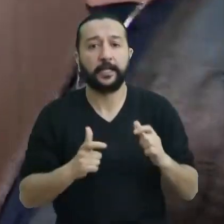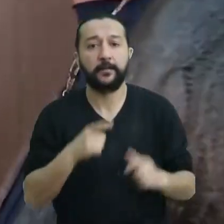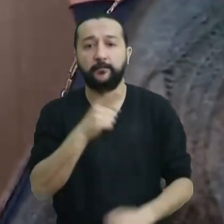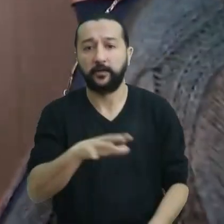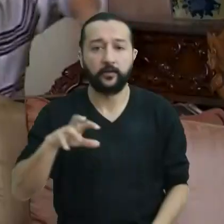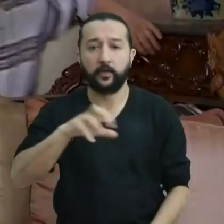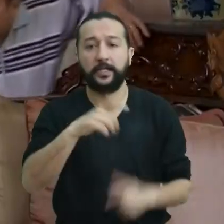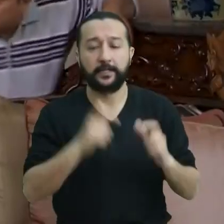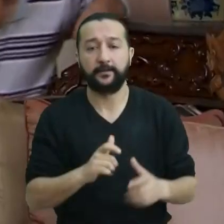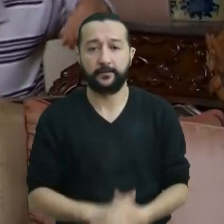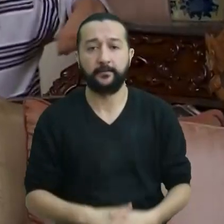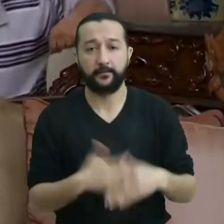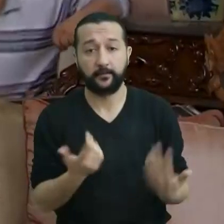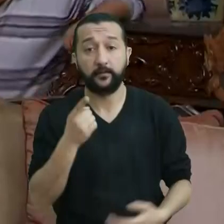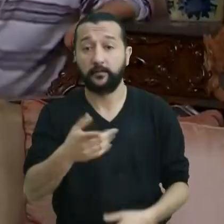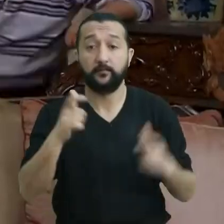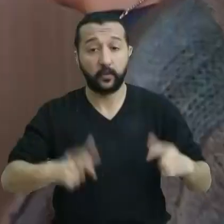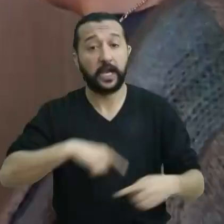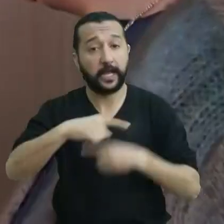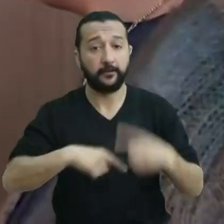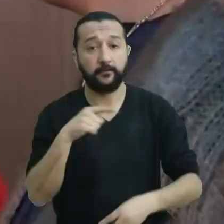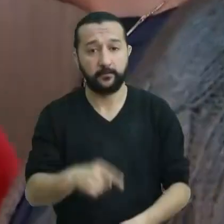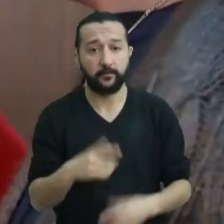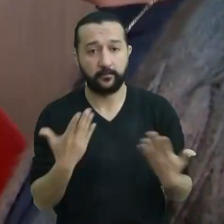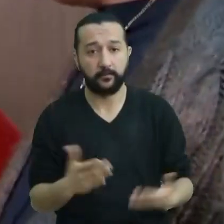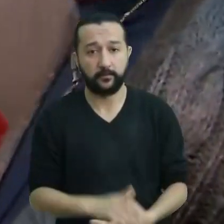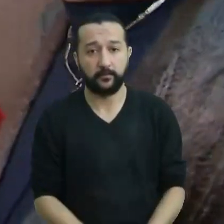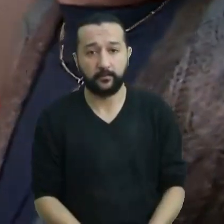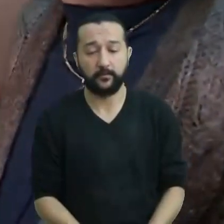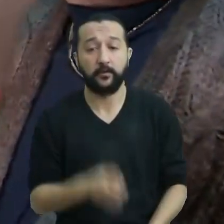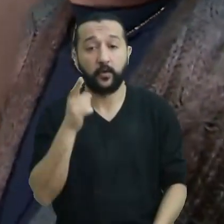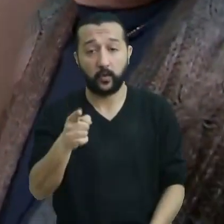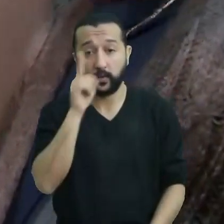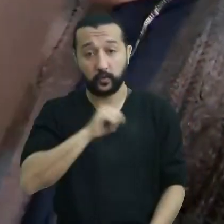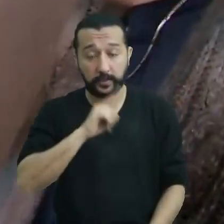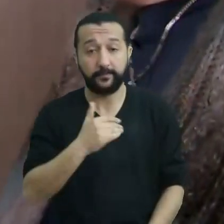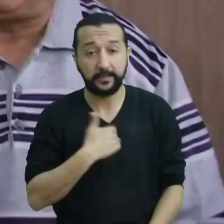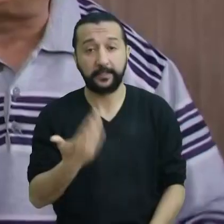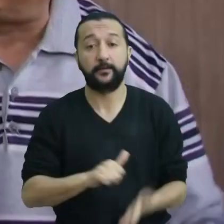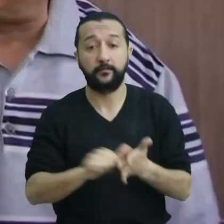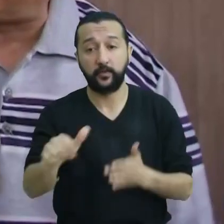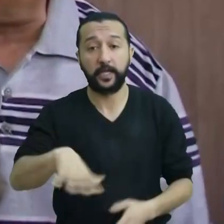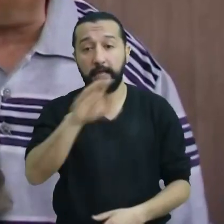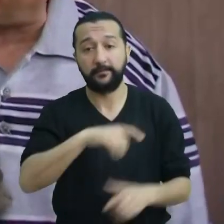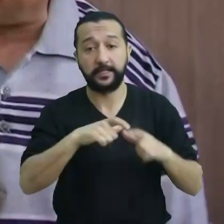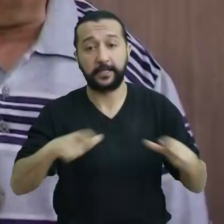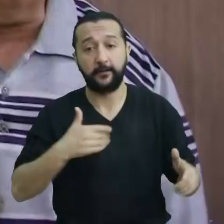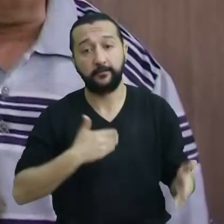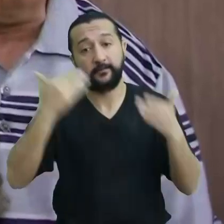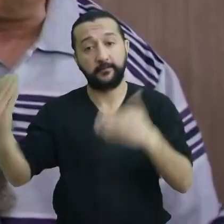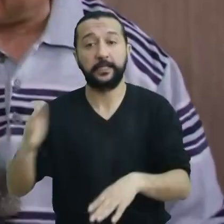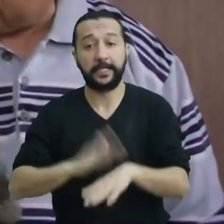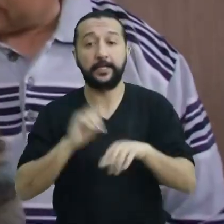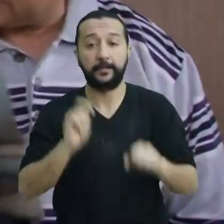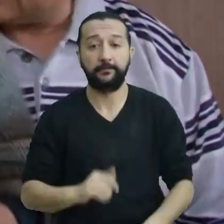dur bu yaratık? Buralarda bir yerde. Kemal Bey, yani o yüzden efendim bütün milleti diğer salona aldım